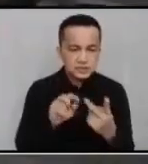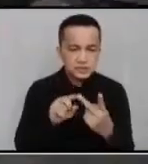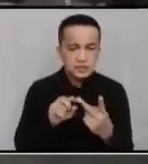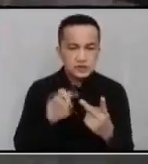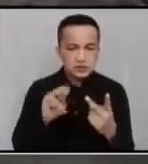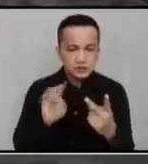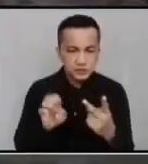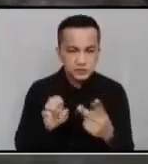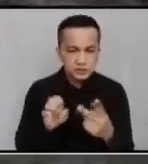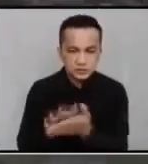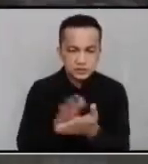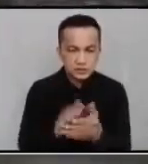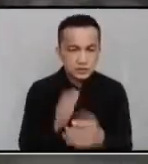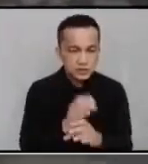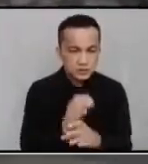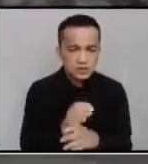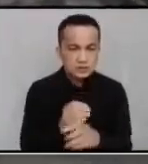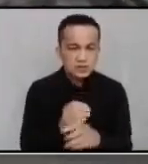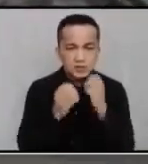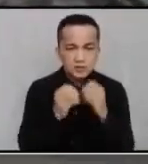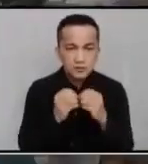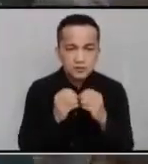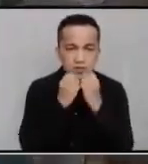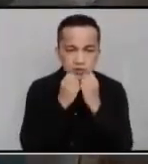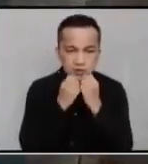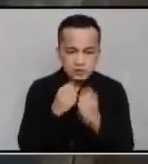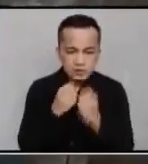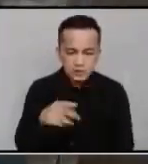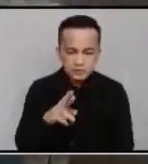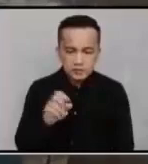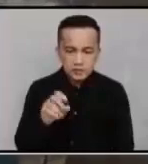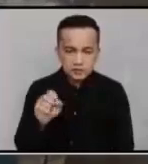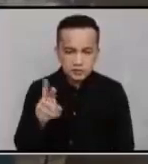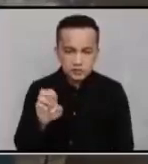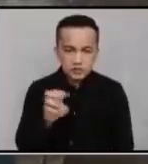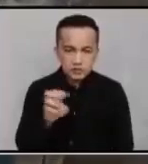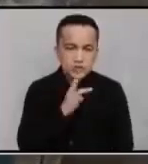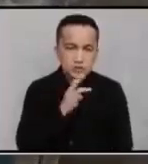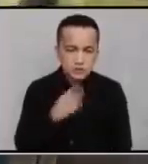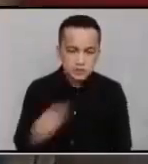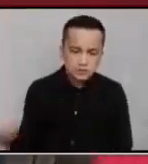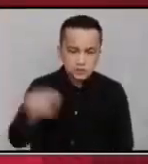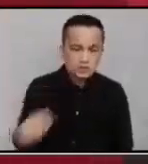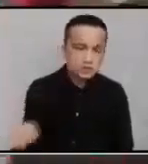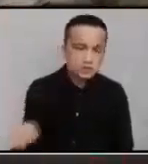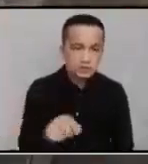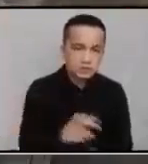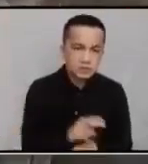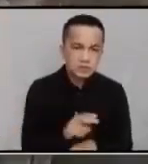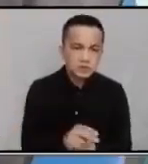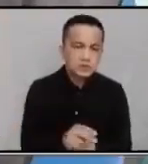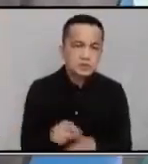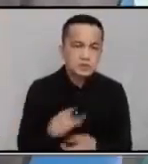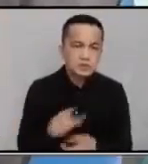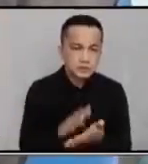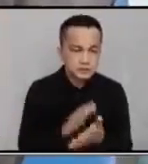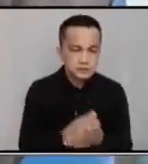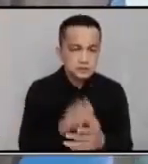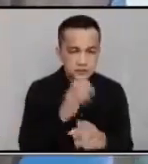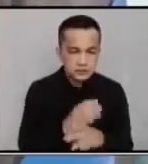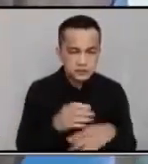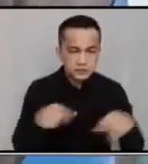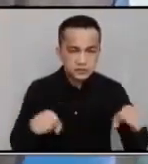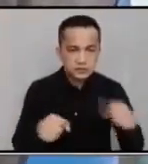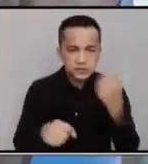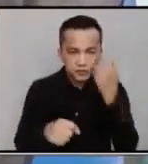ang sasakyan. Mas tipid daw talaga ang pressurized water. Dahil kung tabo ang gagamitin nila pang banlaw sa mga kotse at motor, ay kulang ang